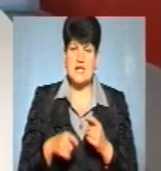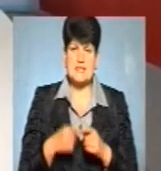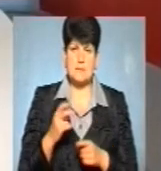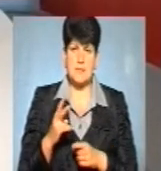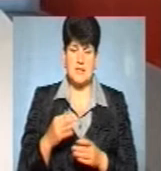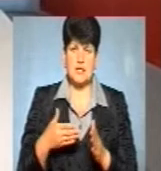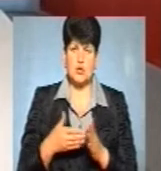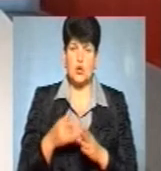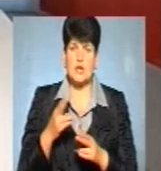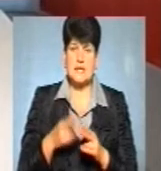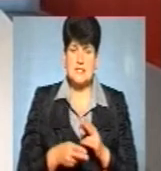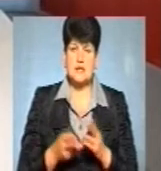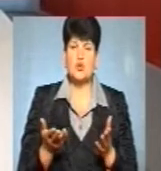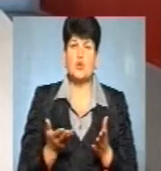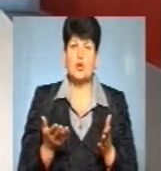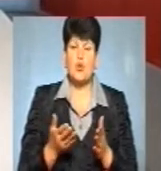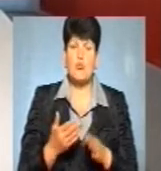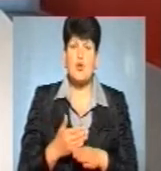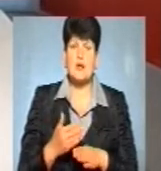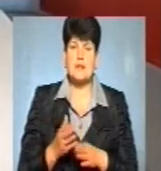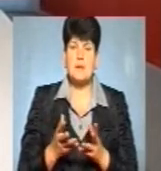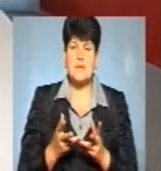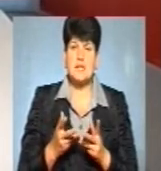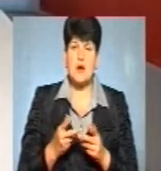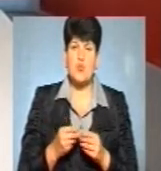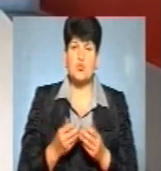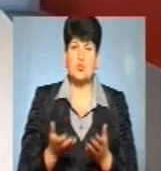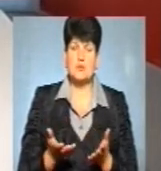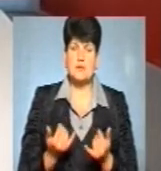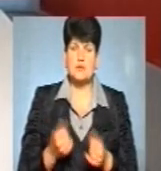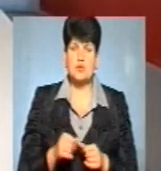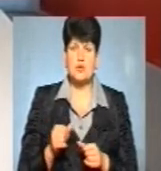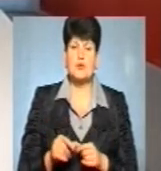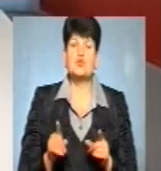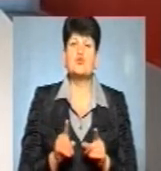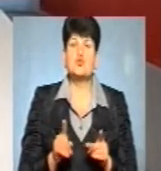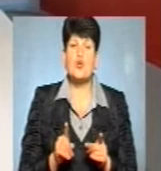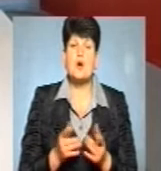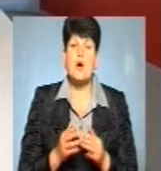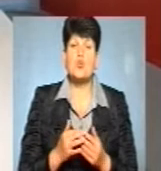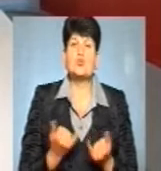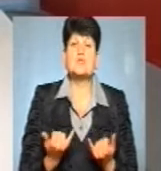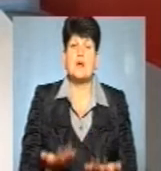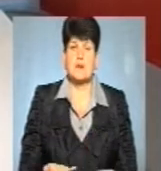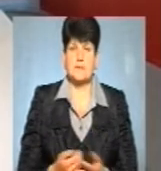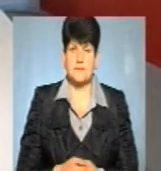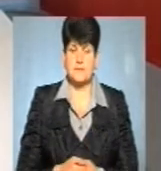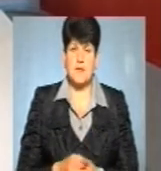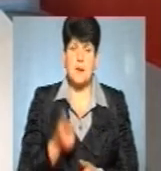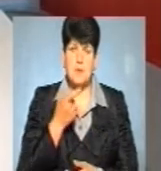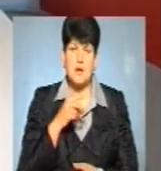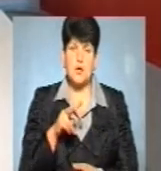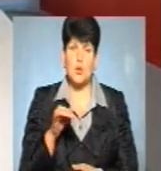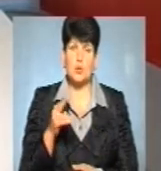до кінця. То на якому етапі оцей підрахунок, зокрема, що рахують наразі? Пані Людмила, я